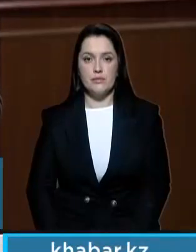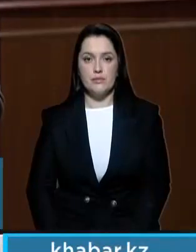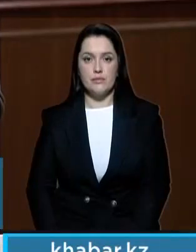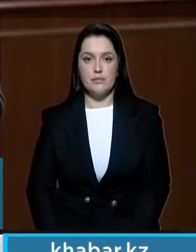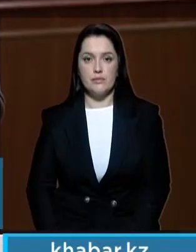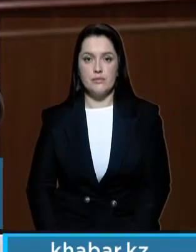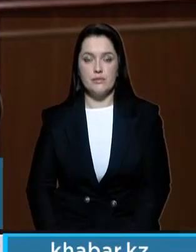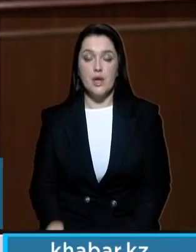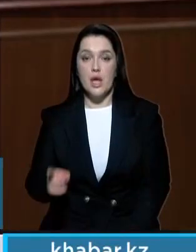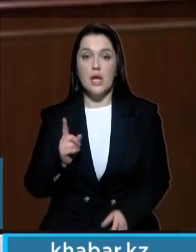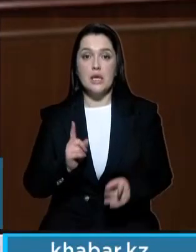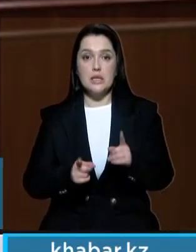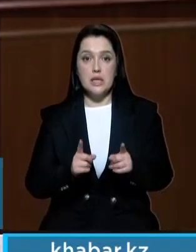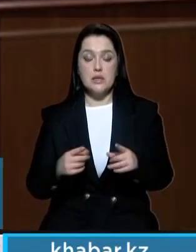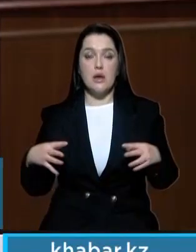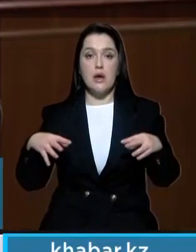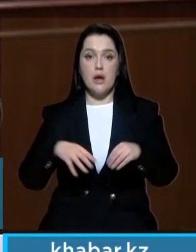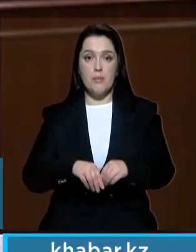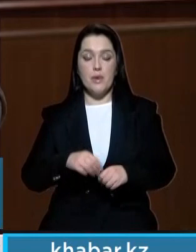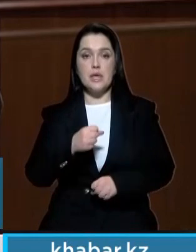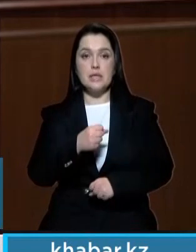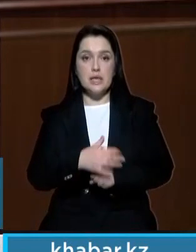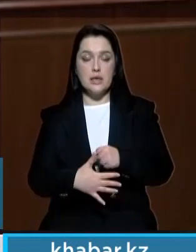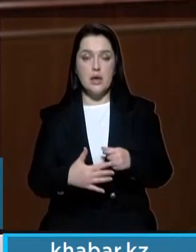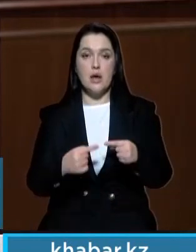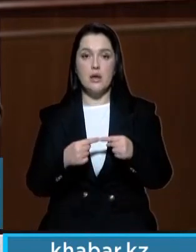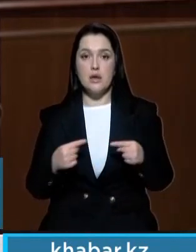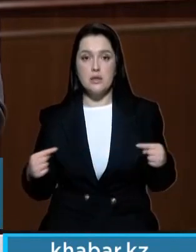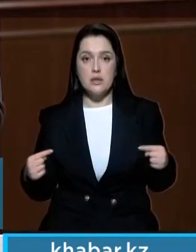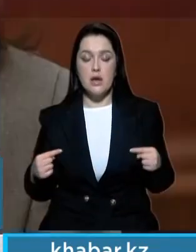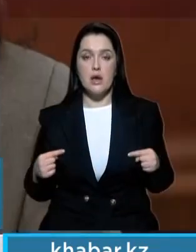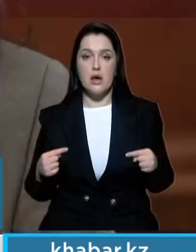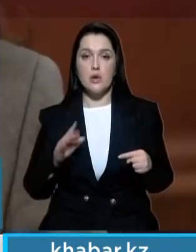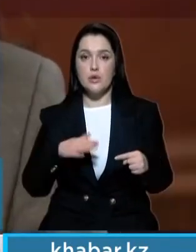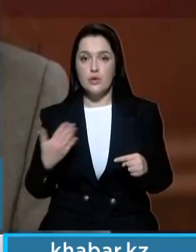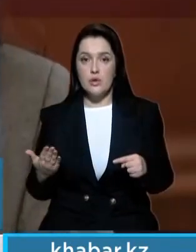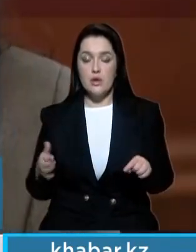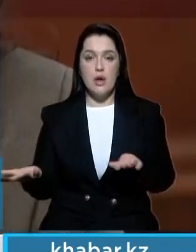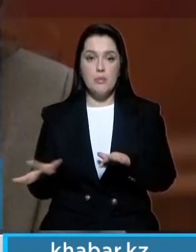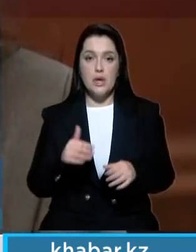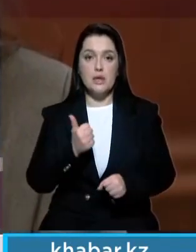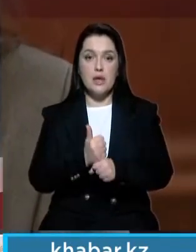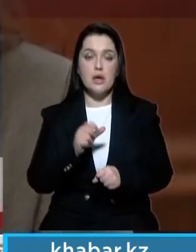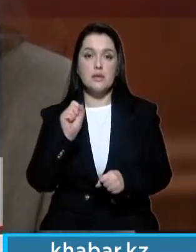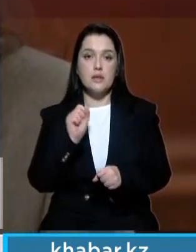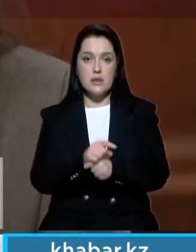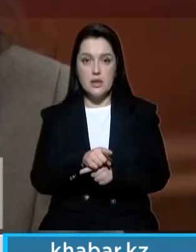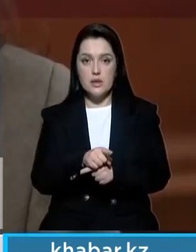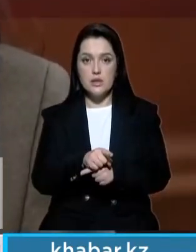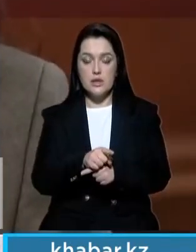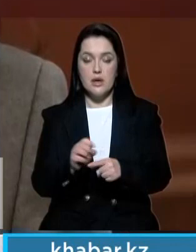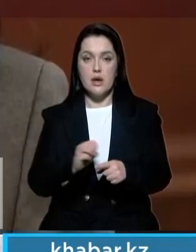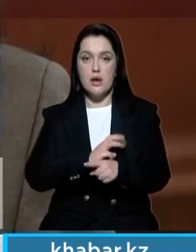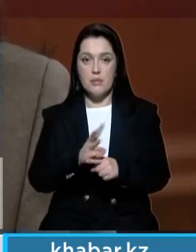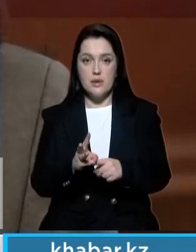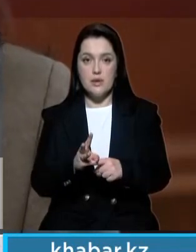Платформа действует как централизованный хаб, объединяющий различные стороны процесса. Главная задача платформы –